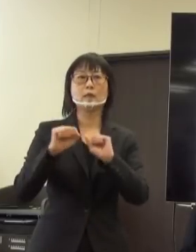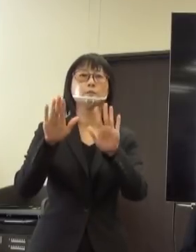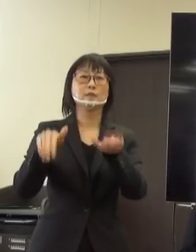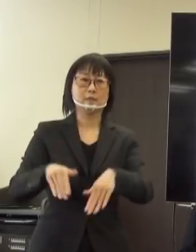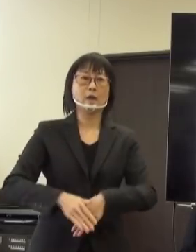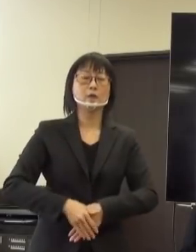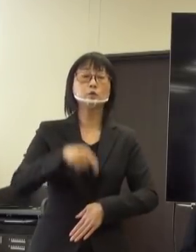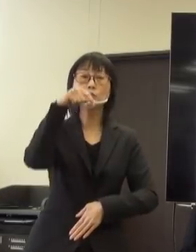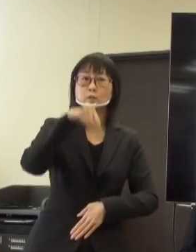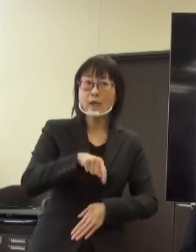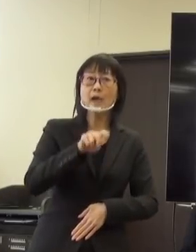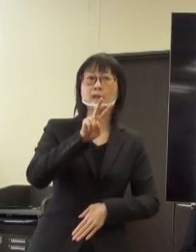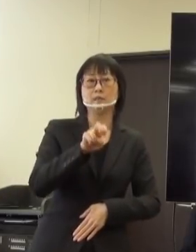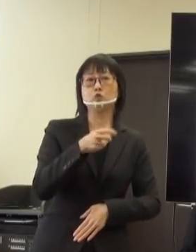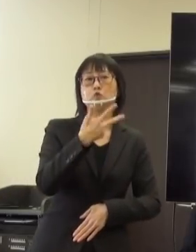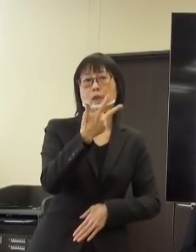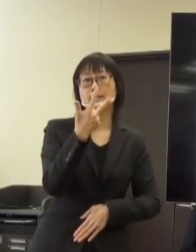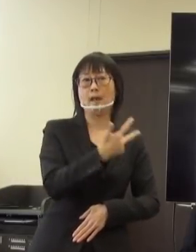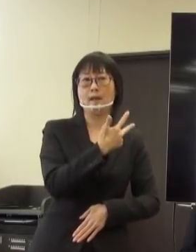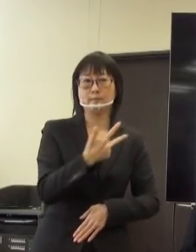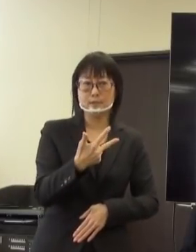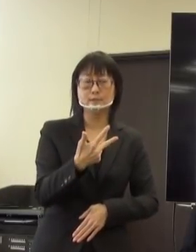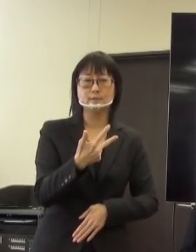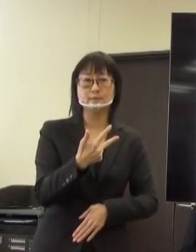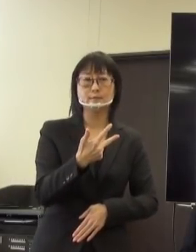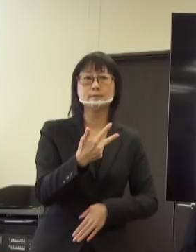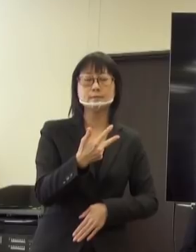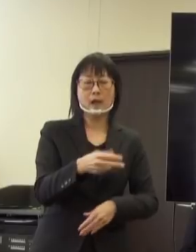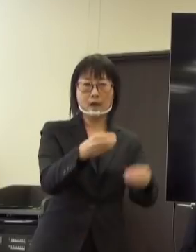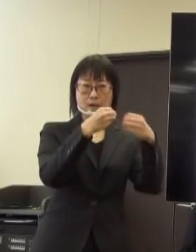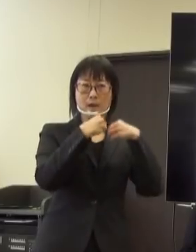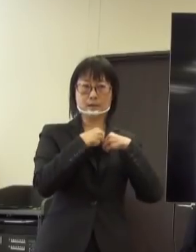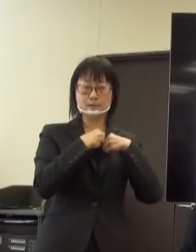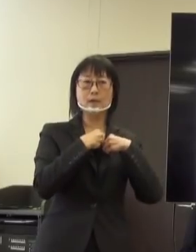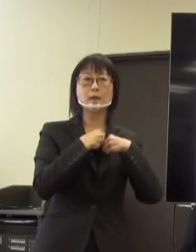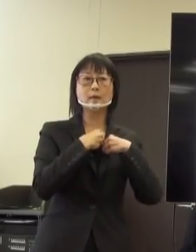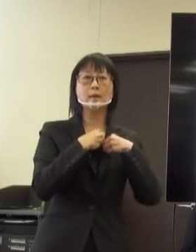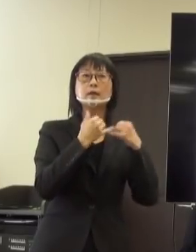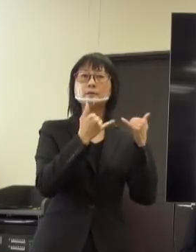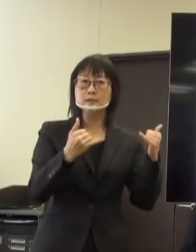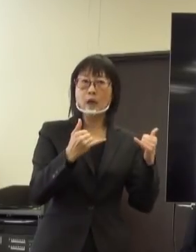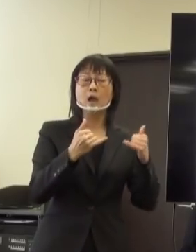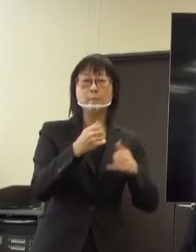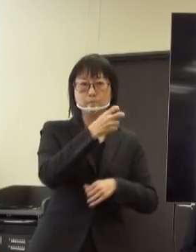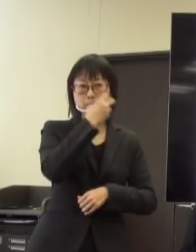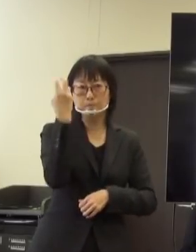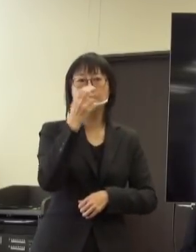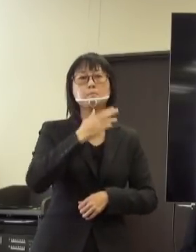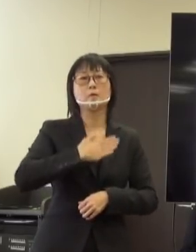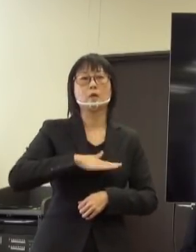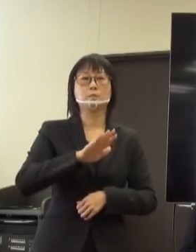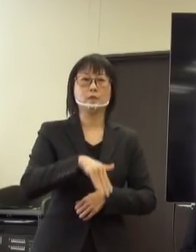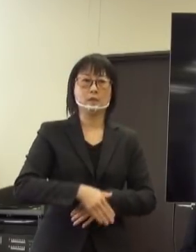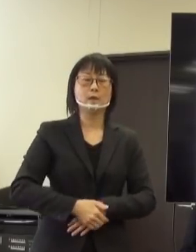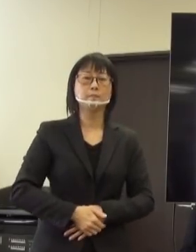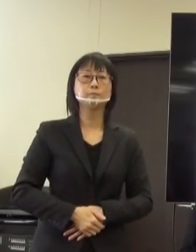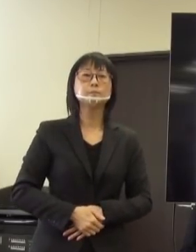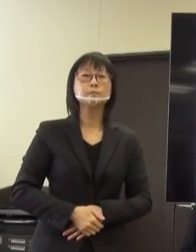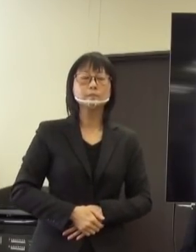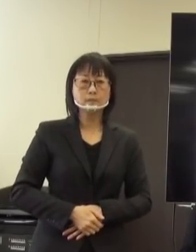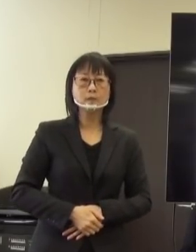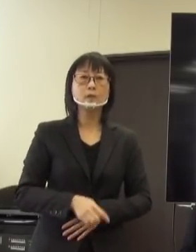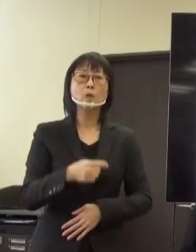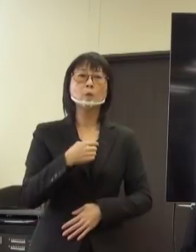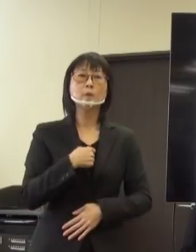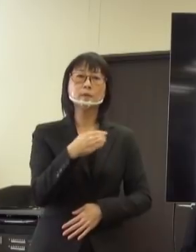27名が陽性という状況であります。私どもとしてはまず感染リスクの高い方から